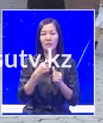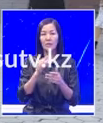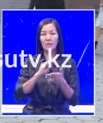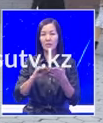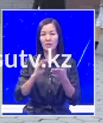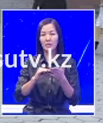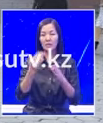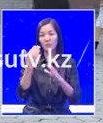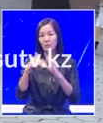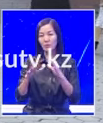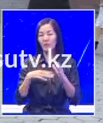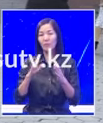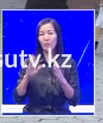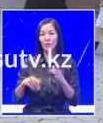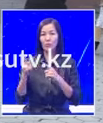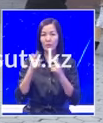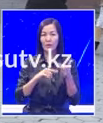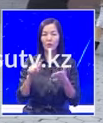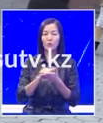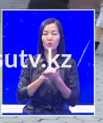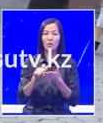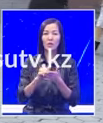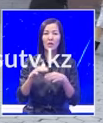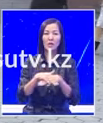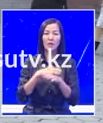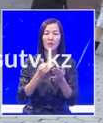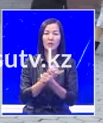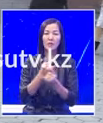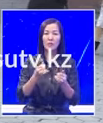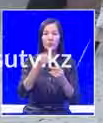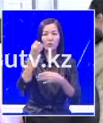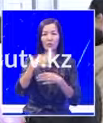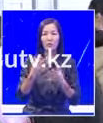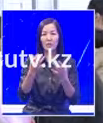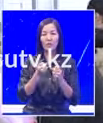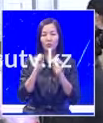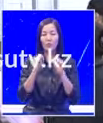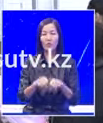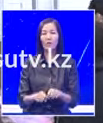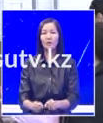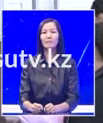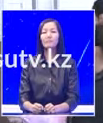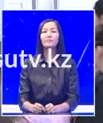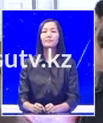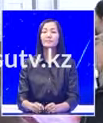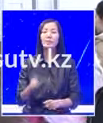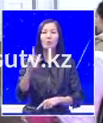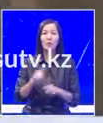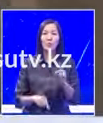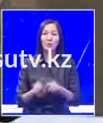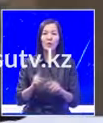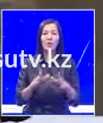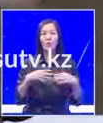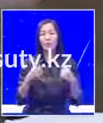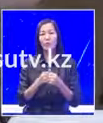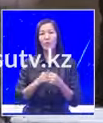жібереді. Одан кейін дайын құжатты халыққа қызмет көрсету орталығынан алып кетуге болады. Шемді шығарып алуға туыстары жақындары келді.